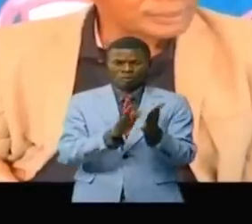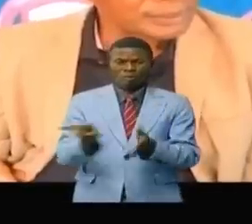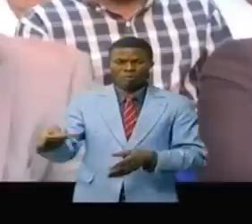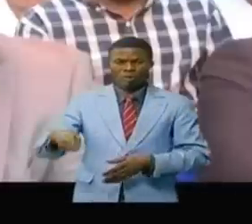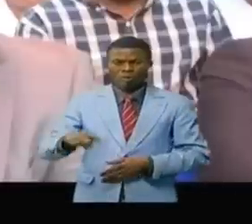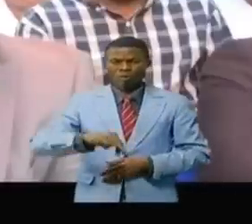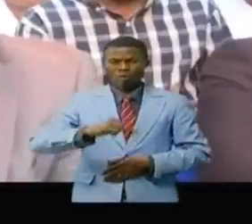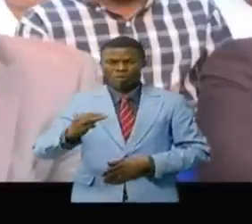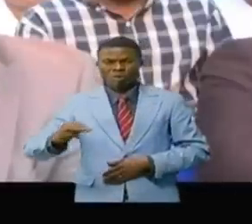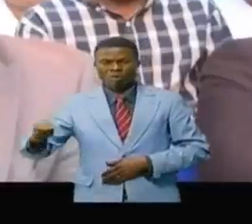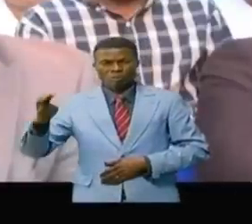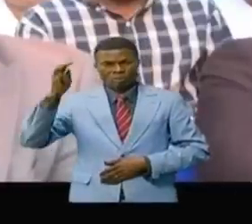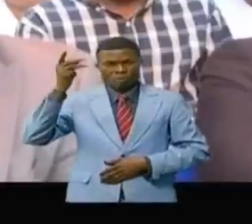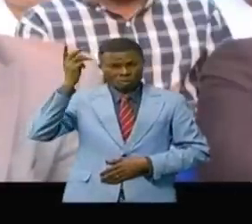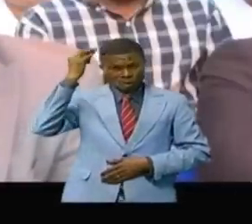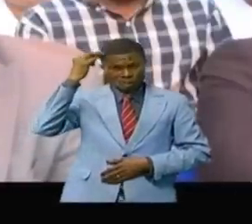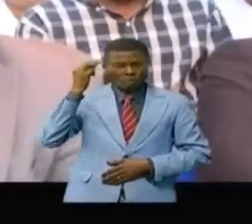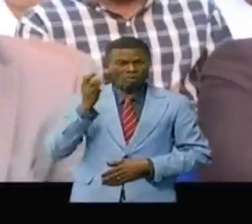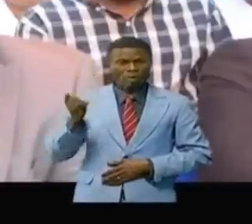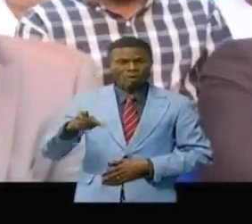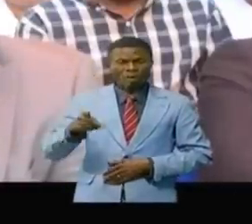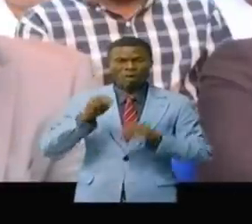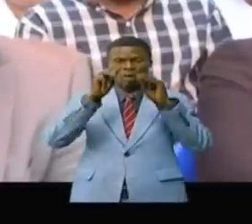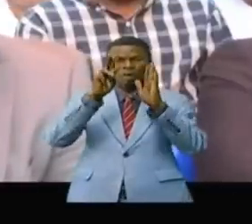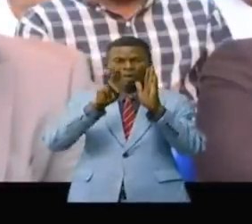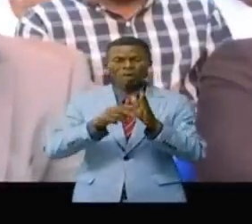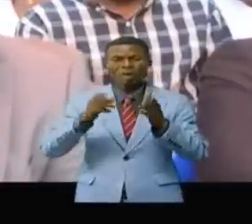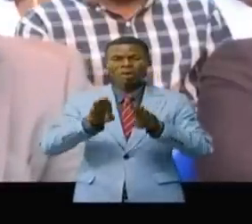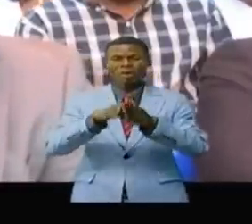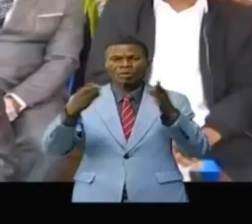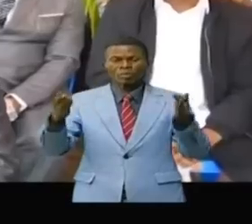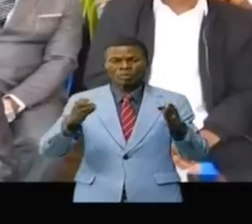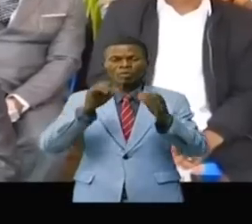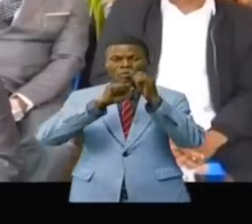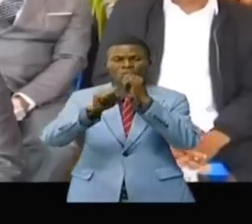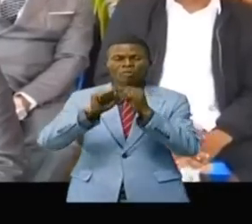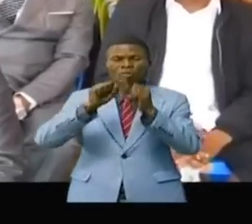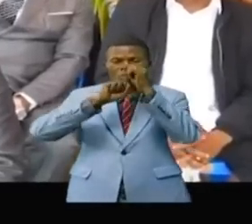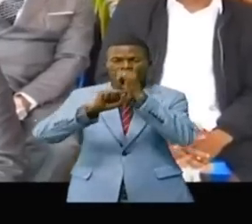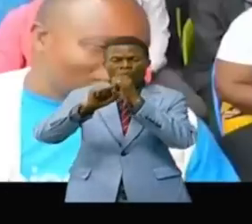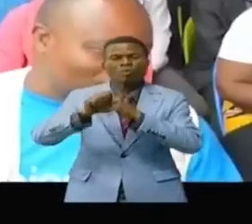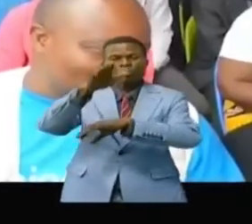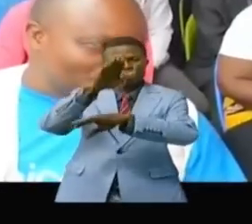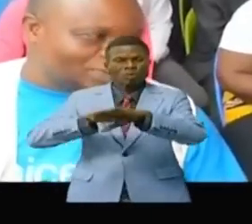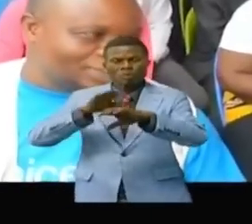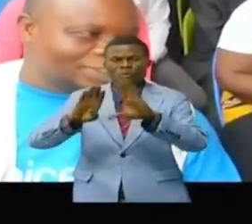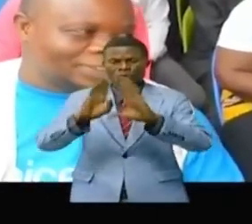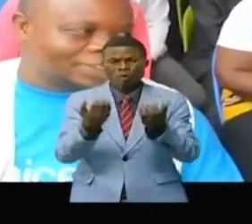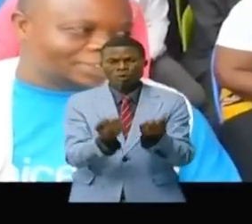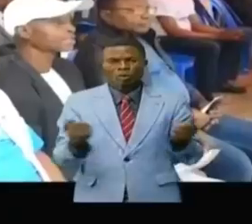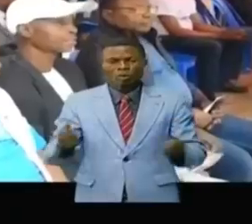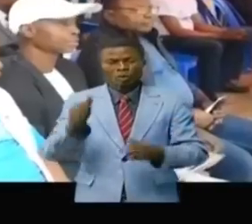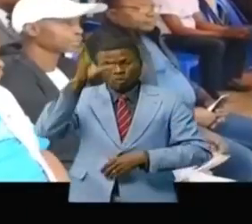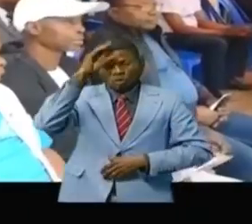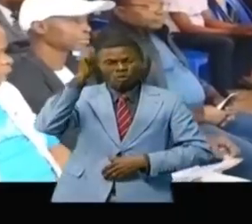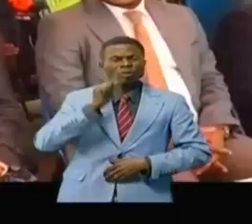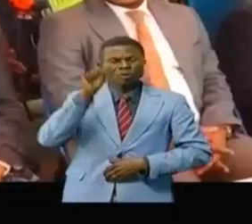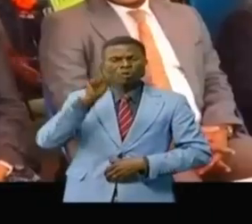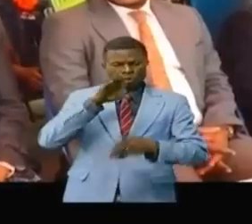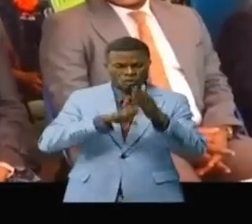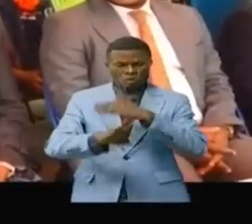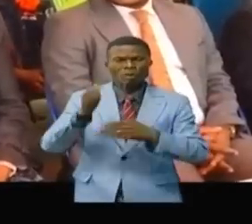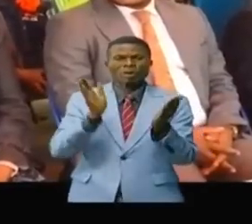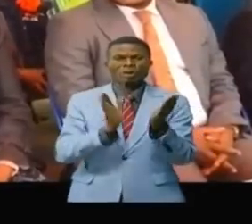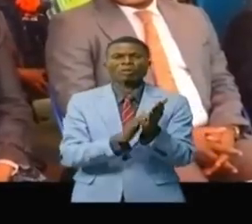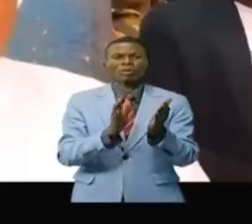Maniema, le ministre provincial de l'enseignement a lancé officiellement la campagne de sensibilisation tous les enfants, filles et garçons à